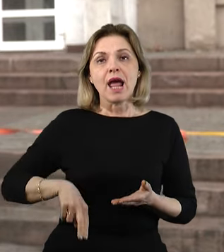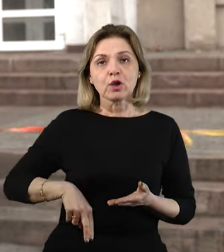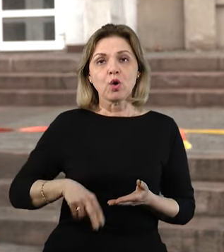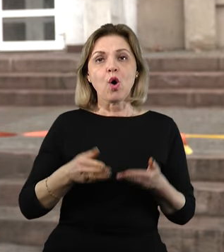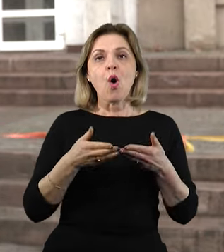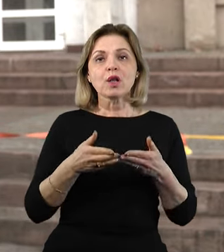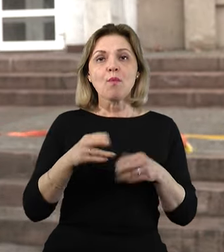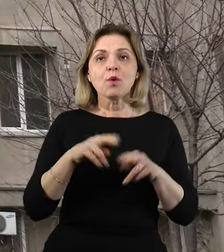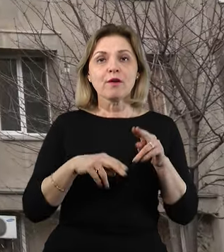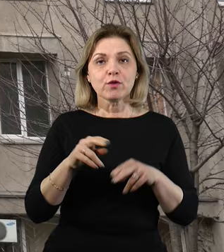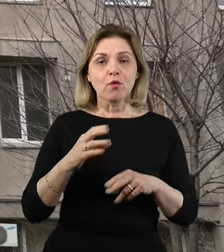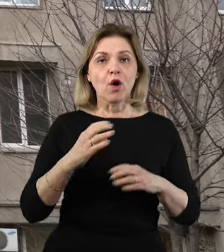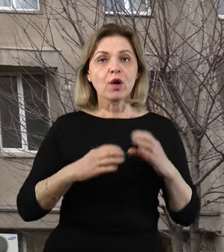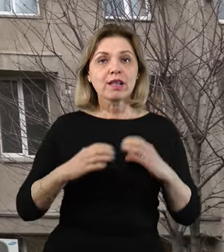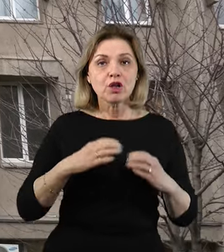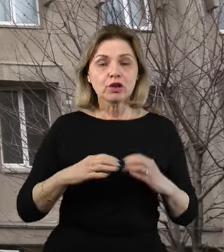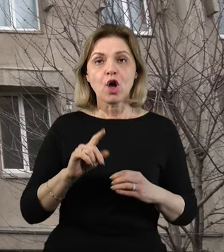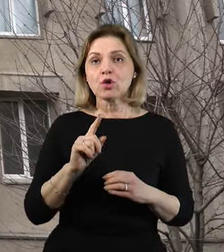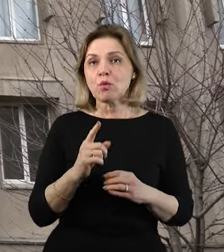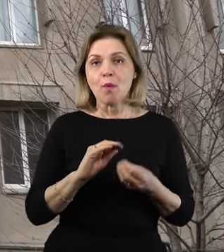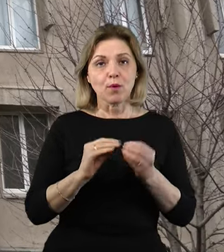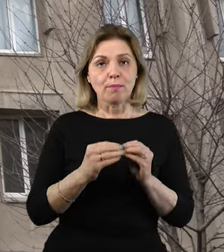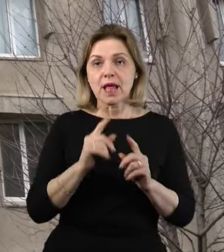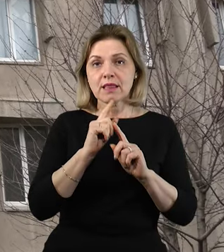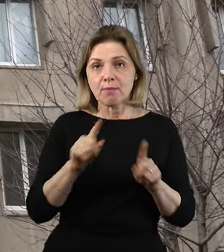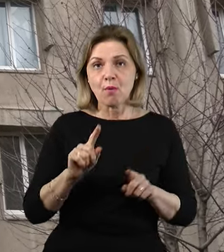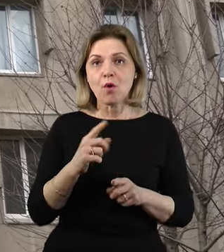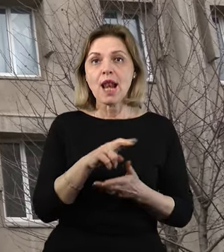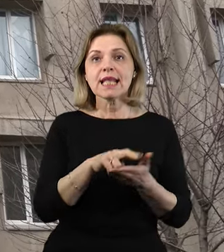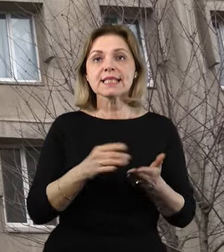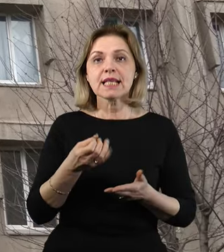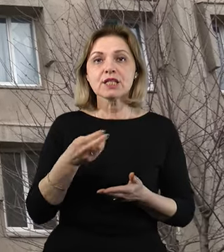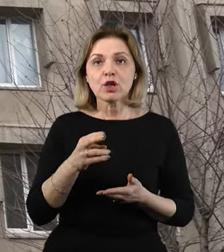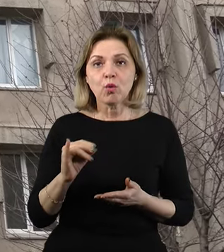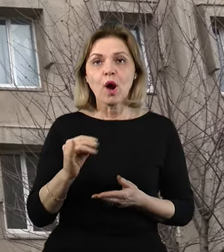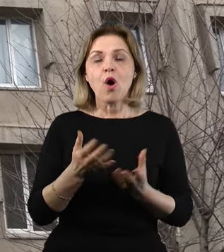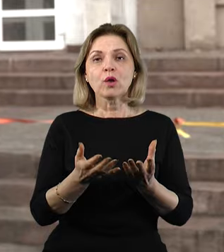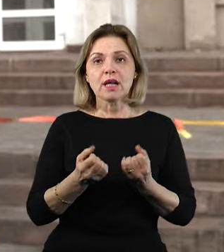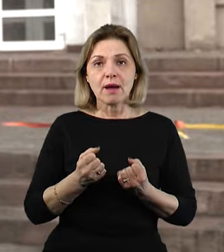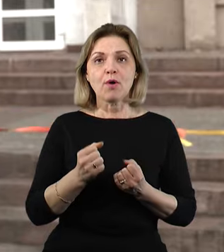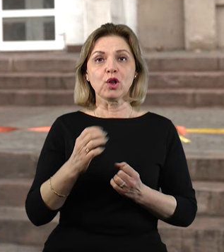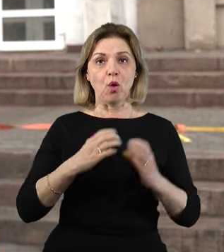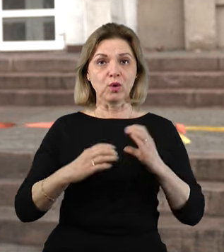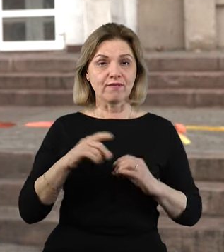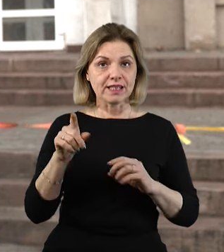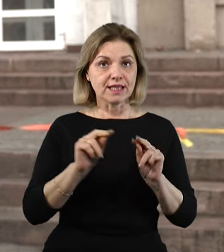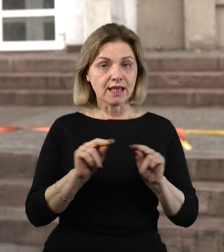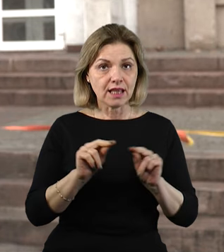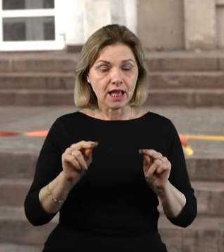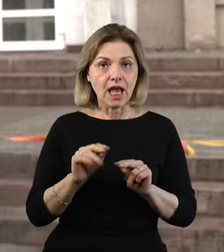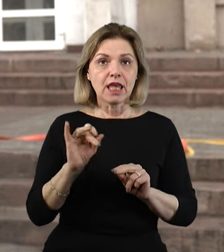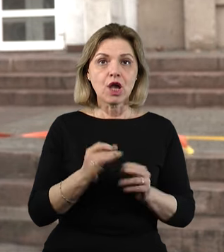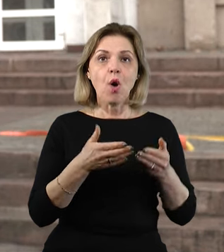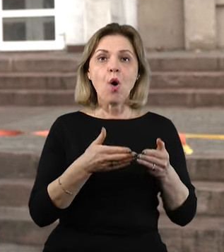кораблебудівного університету, то проблем ніяких немає. Так як ліцензію отримувала Сухомлинка, так нас навчати і видати нам дипломи,